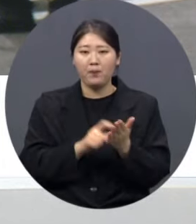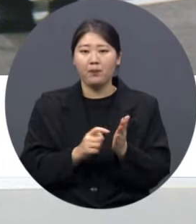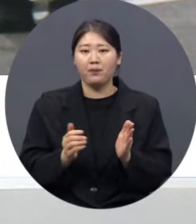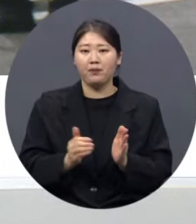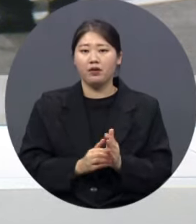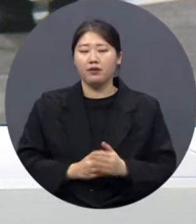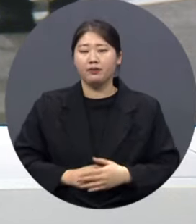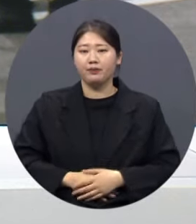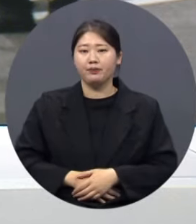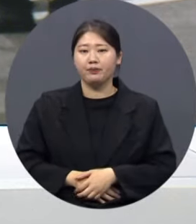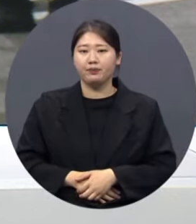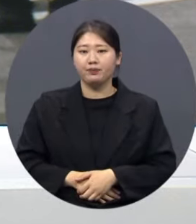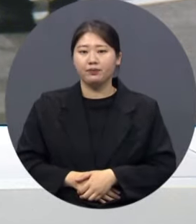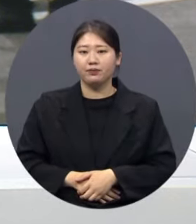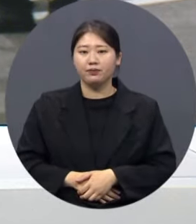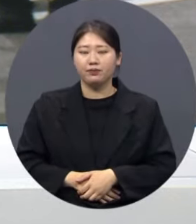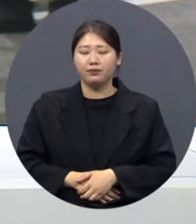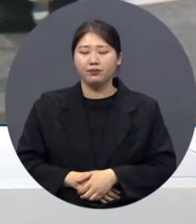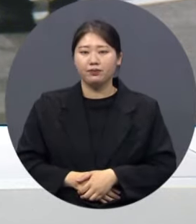이따금 기자가 보도합니다.